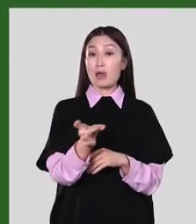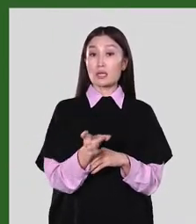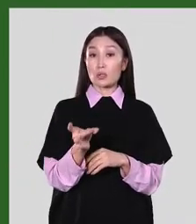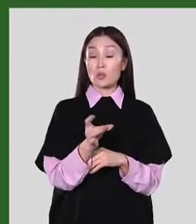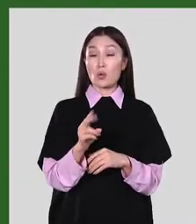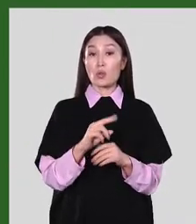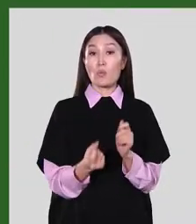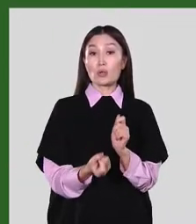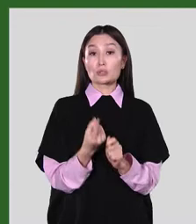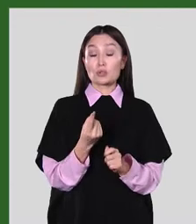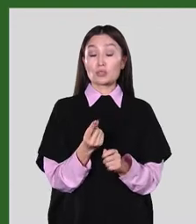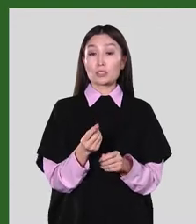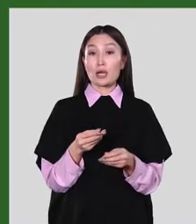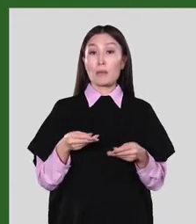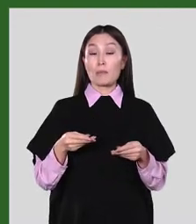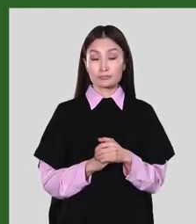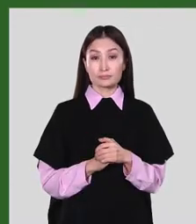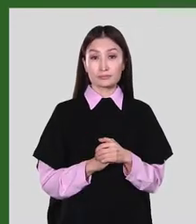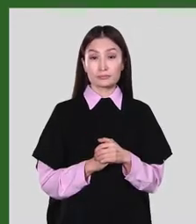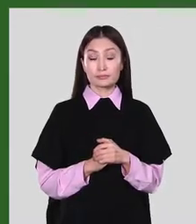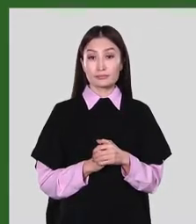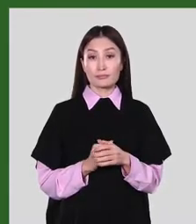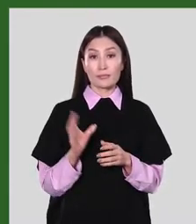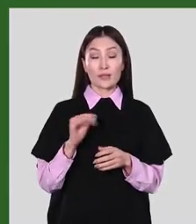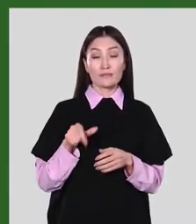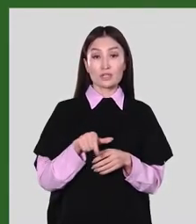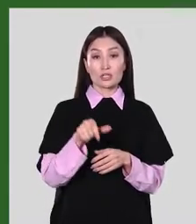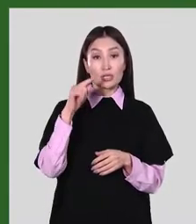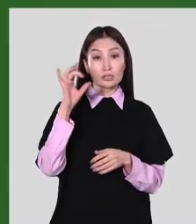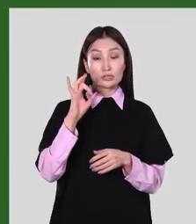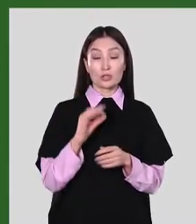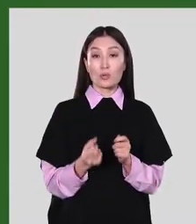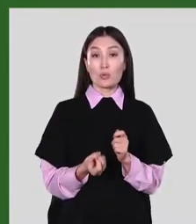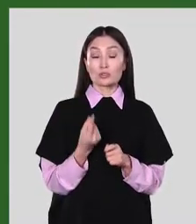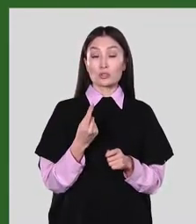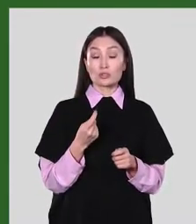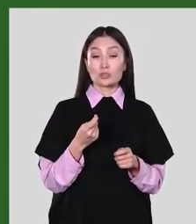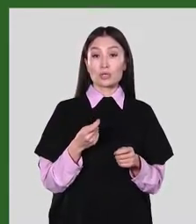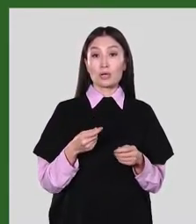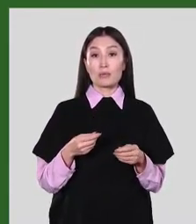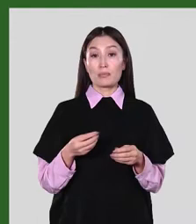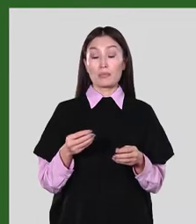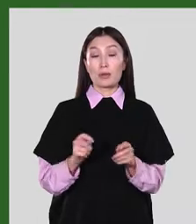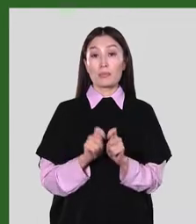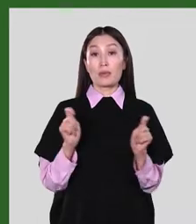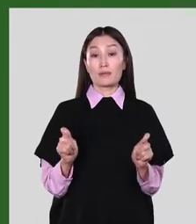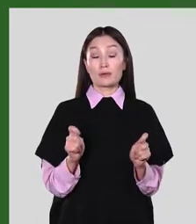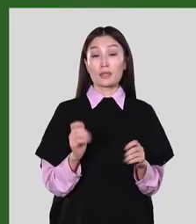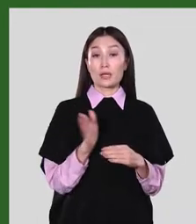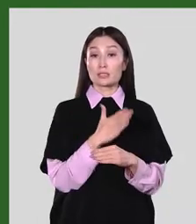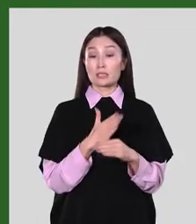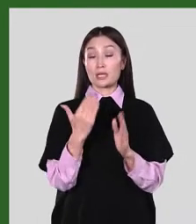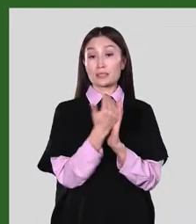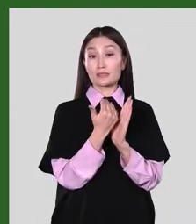источникам питания рек все реки кыргызстана по источникам питания разделяются на следующие